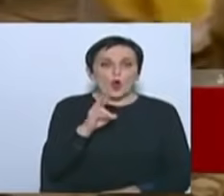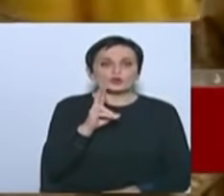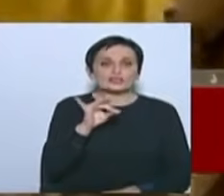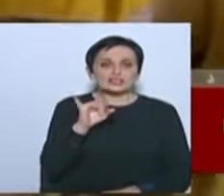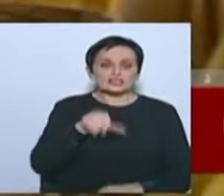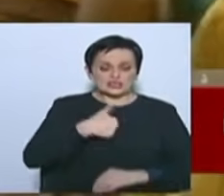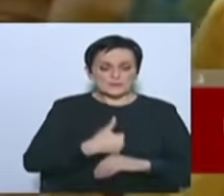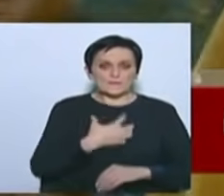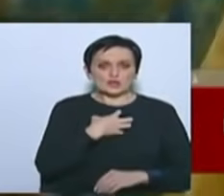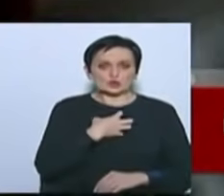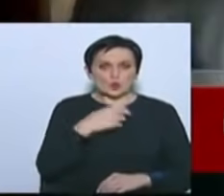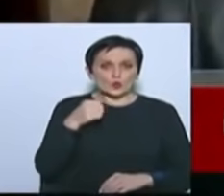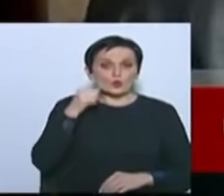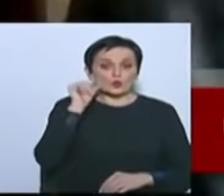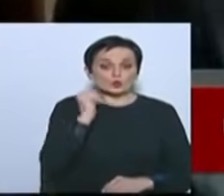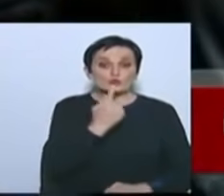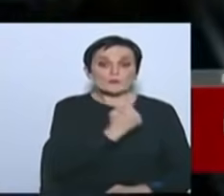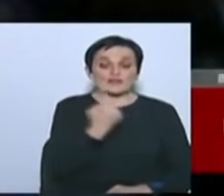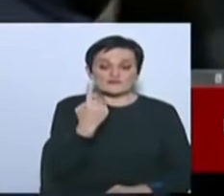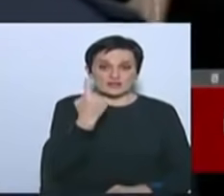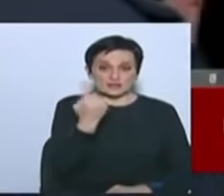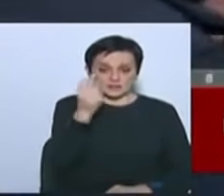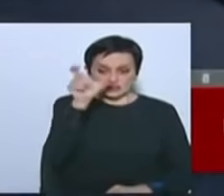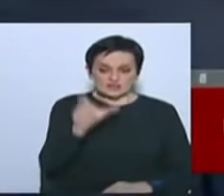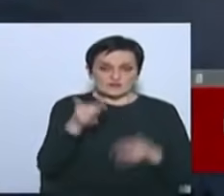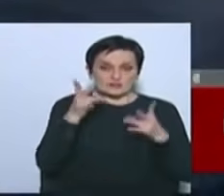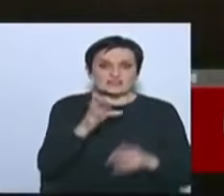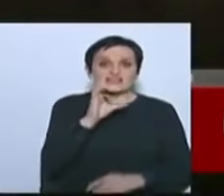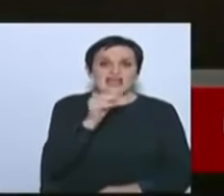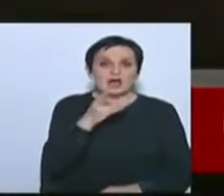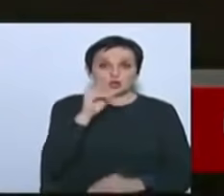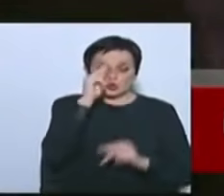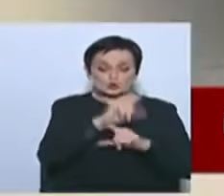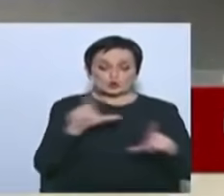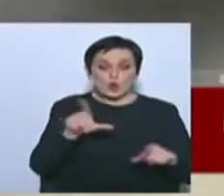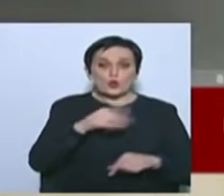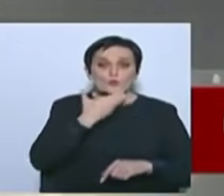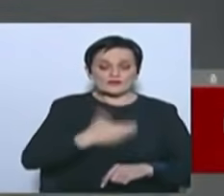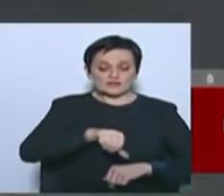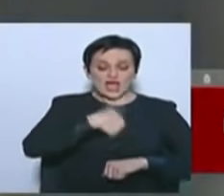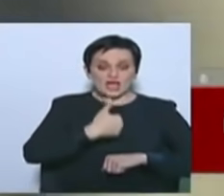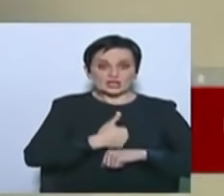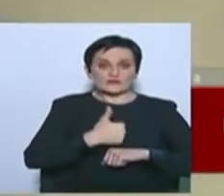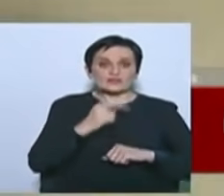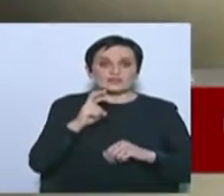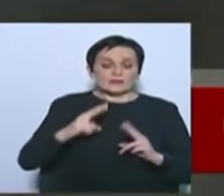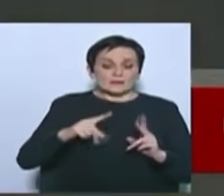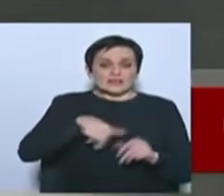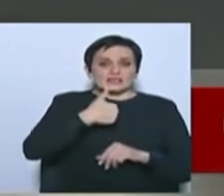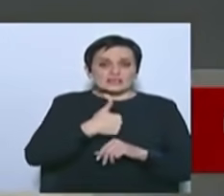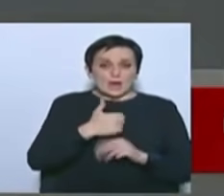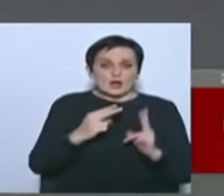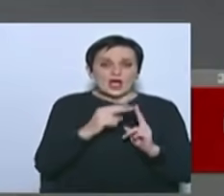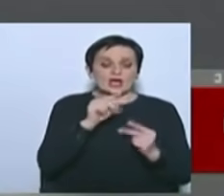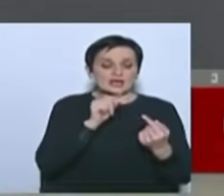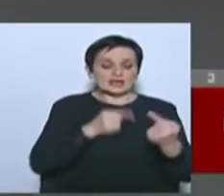տարիներով, որպեսզի տա Աստված դուք արթնանաք և կազմականդեք այդ կարծր համակարգը, ասվում է անանուն անձի